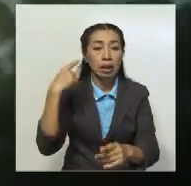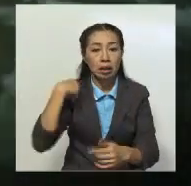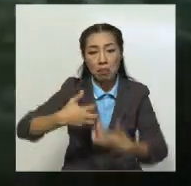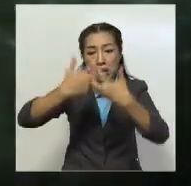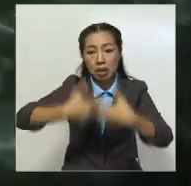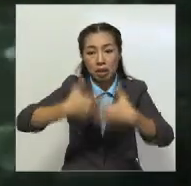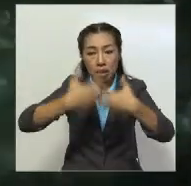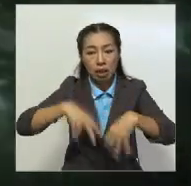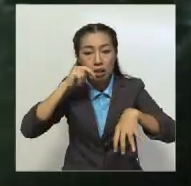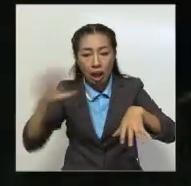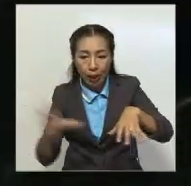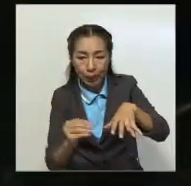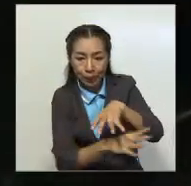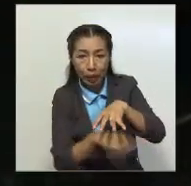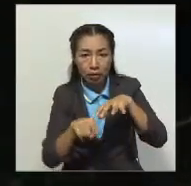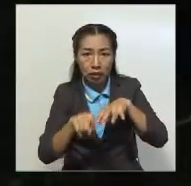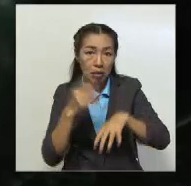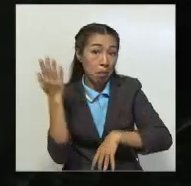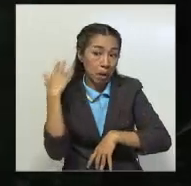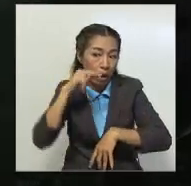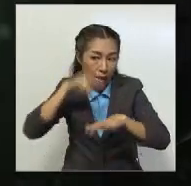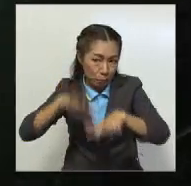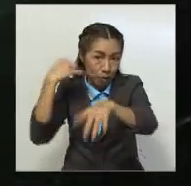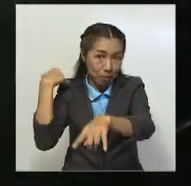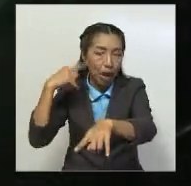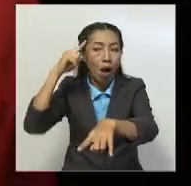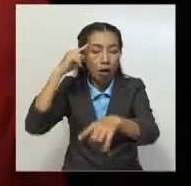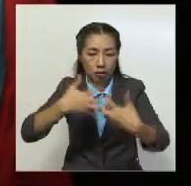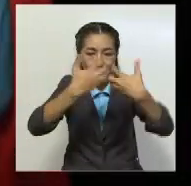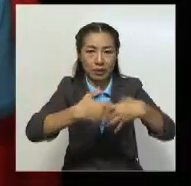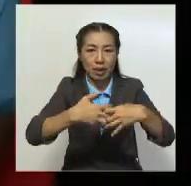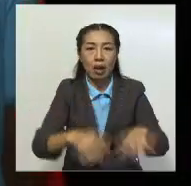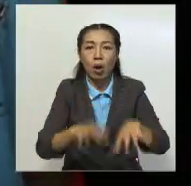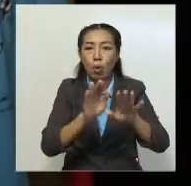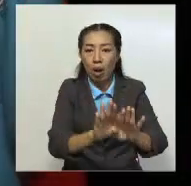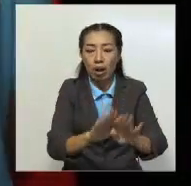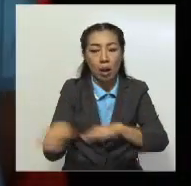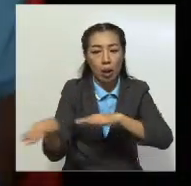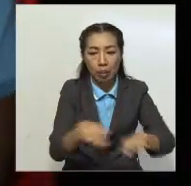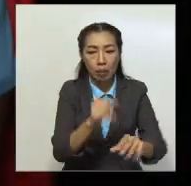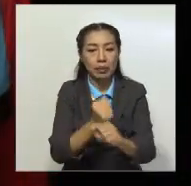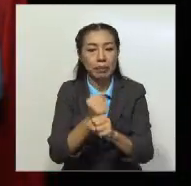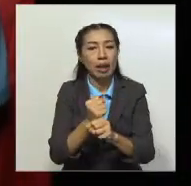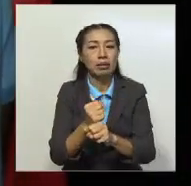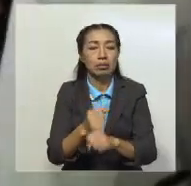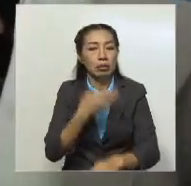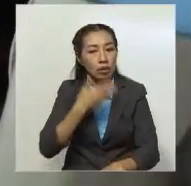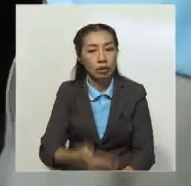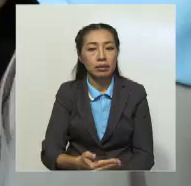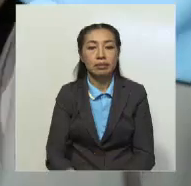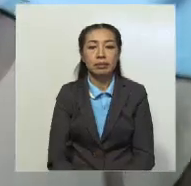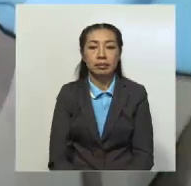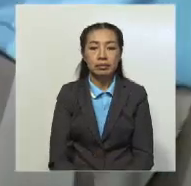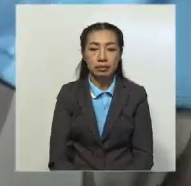ตั้งเครื่องสูบน้ำบริเวณจุดเสี่ยงที่เคยเกิดน้ำท่วมและก็เตรียมเครื่องมืออุปกรณ์ต่างๆให้พร้อมใช้งานตลอดเวลาเลยครับ